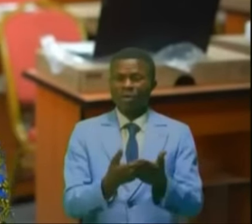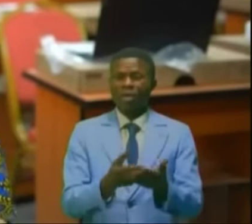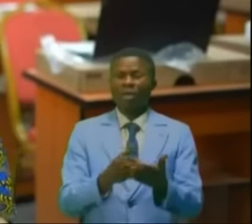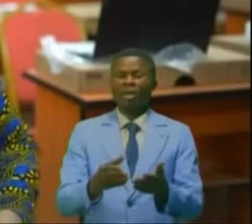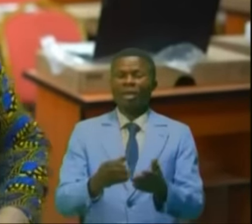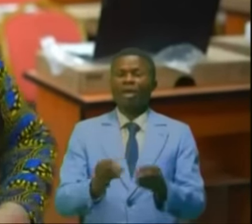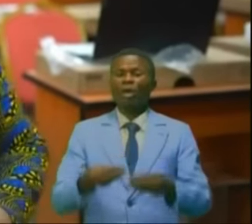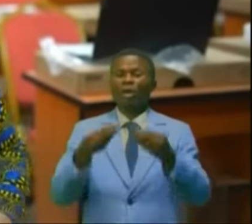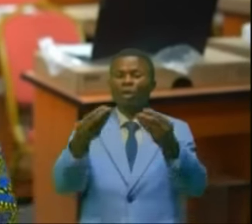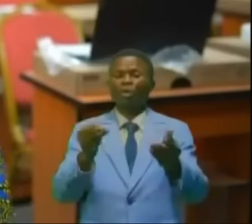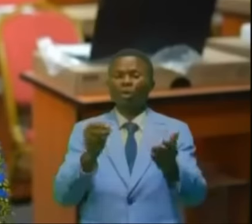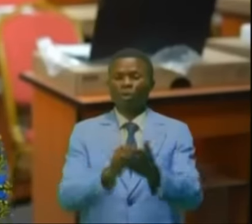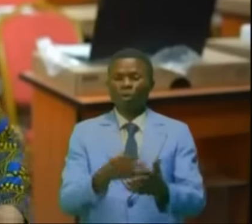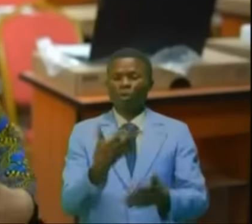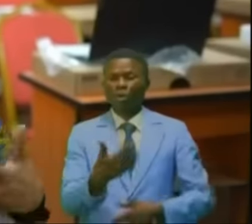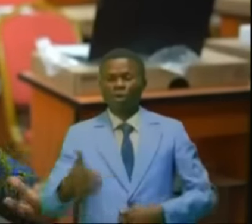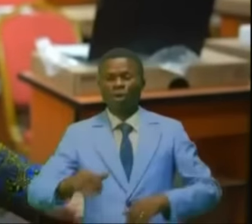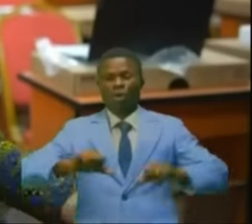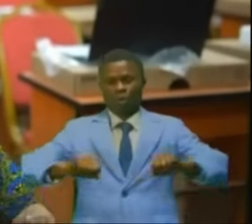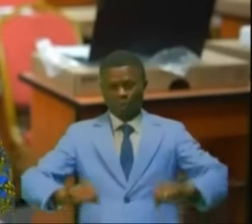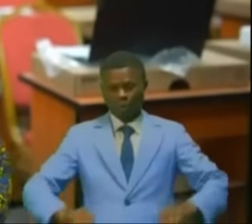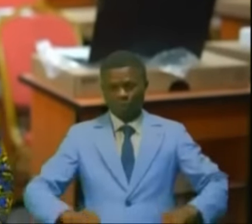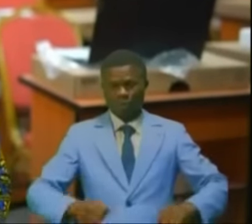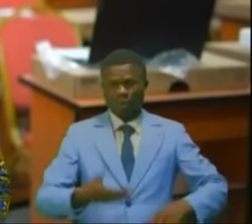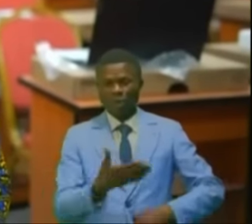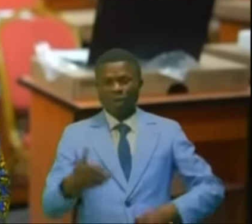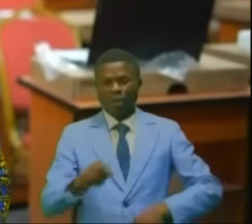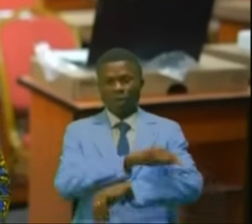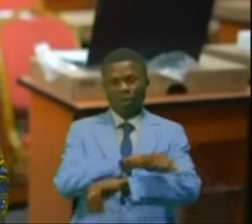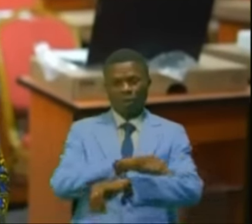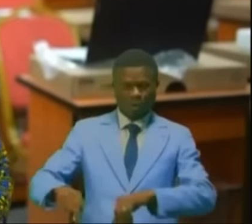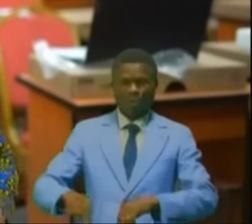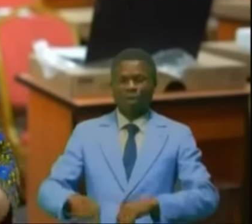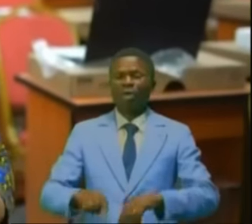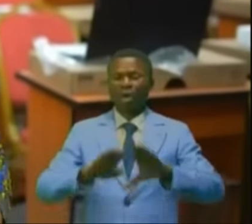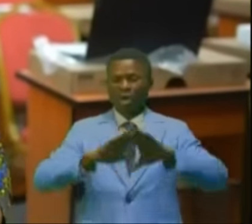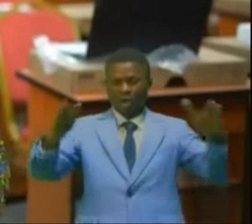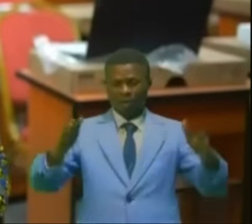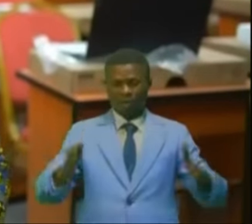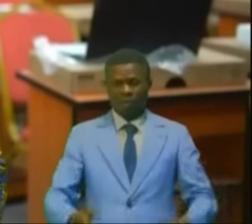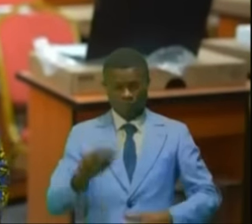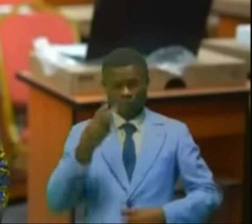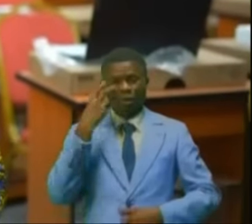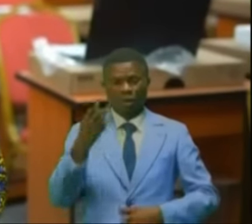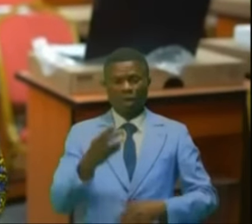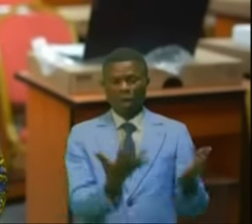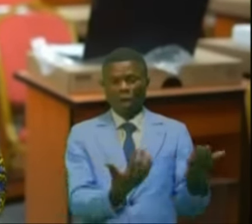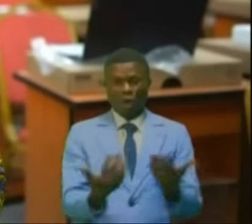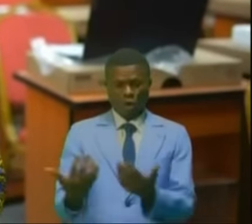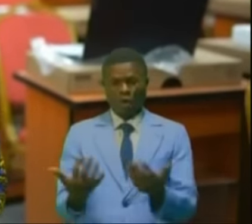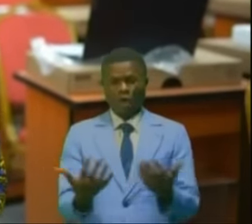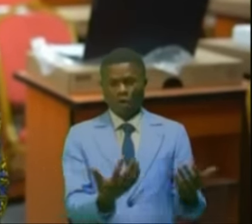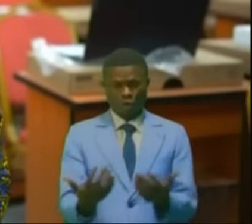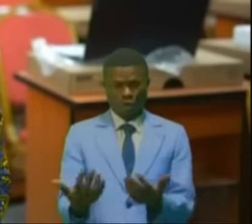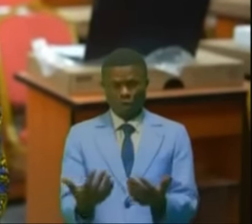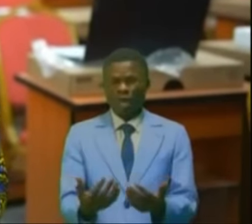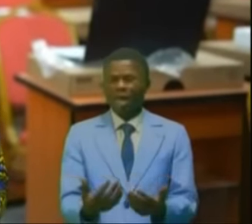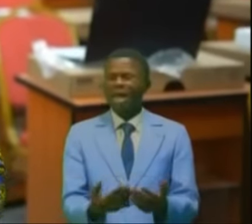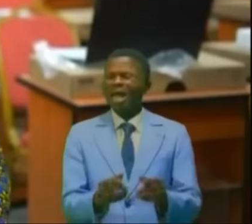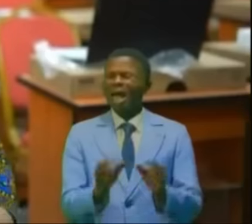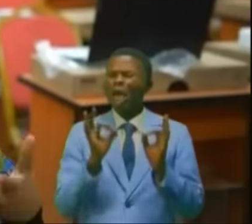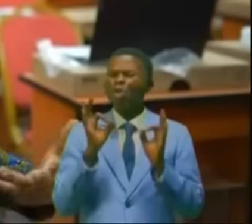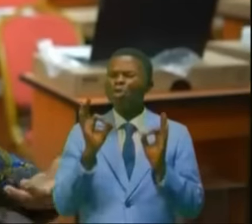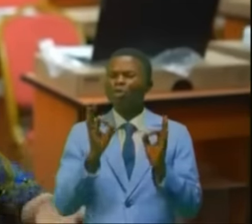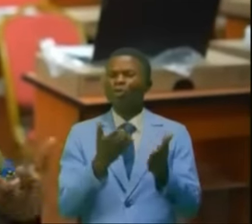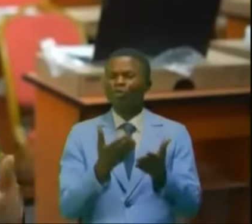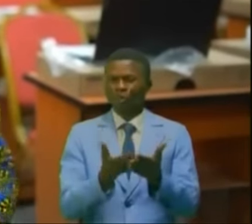avons équipé en chaises, matériel de bureau, bien sûr. Et aussi, vous avez vu les ordinateurs qui sont peints en neuf. Nous